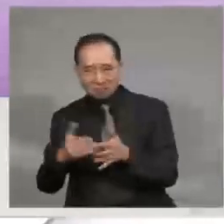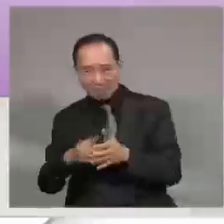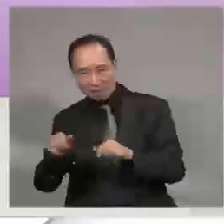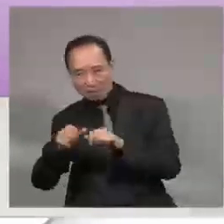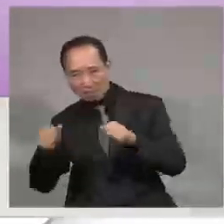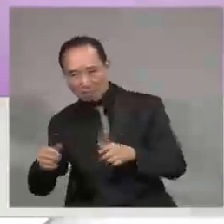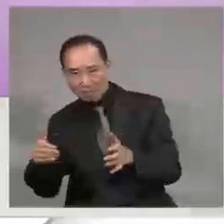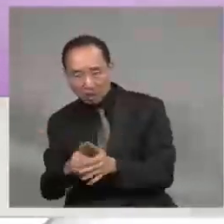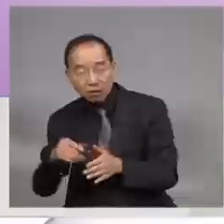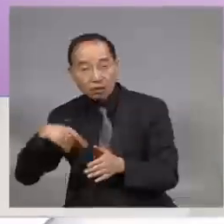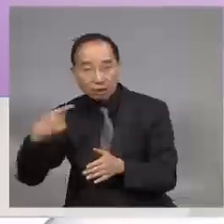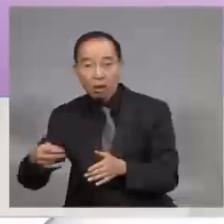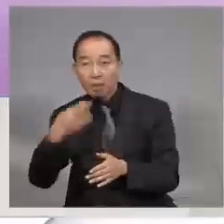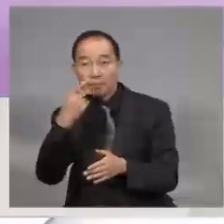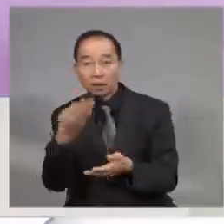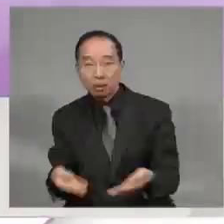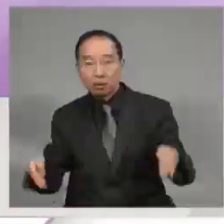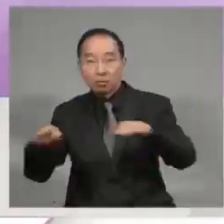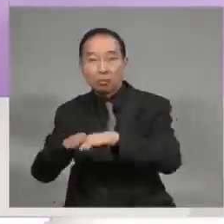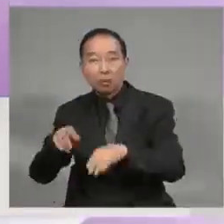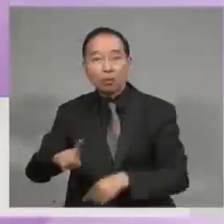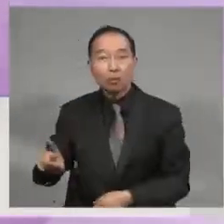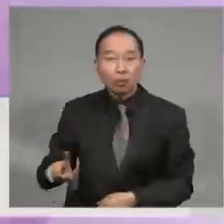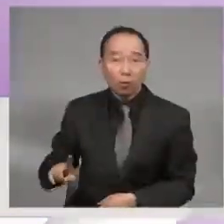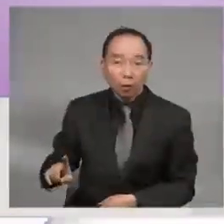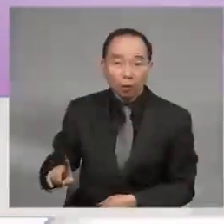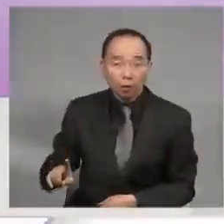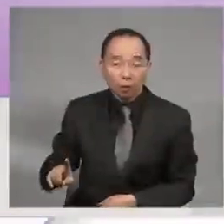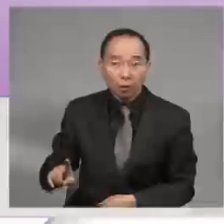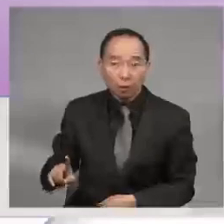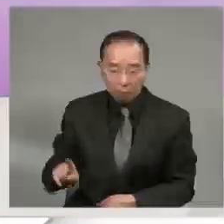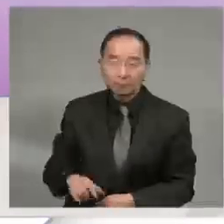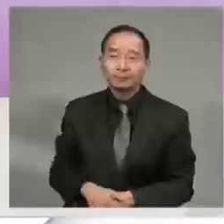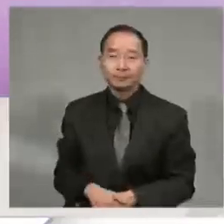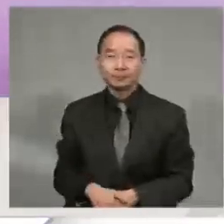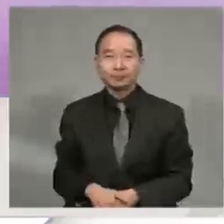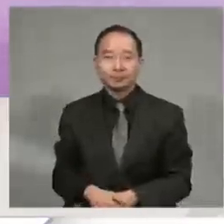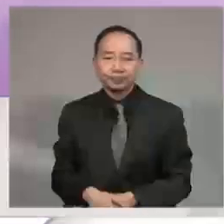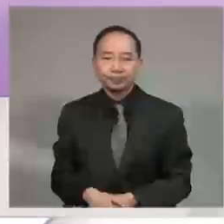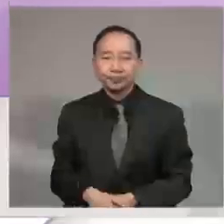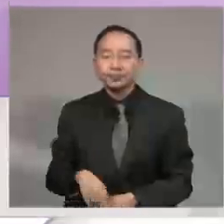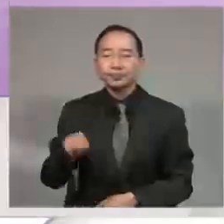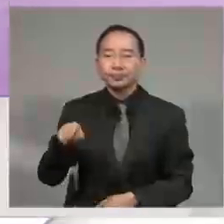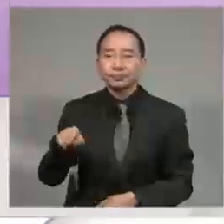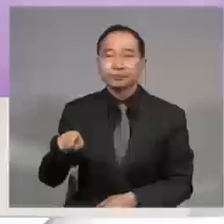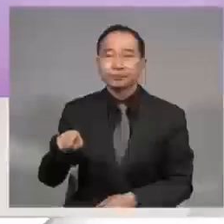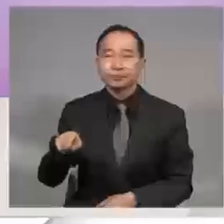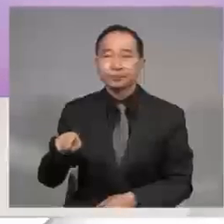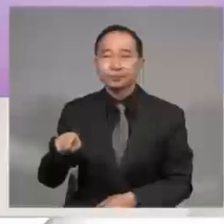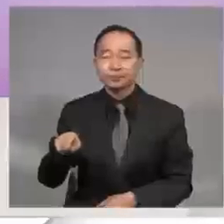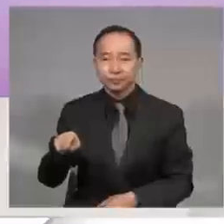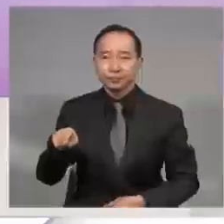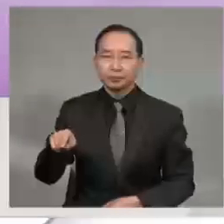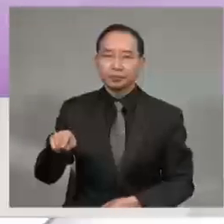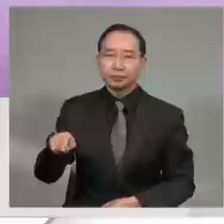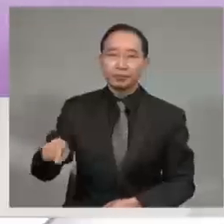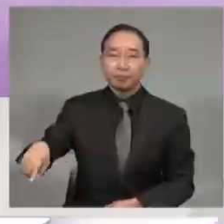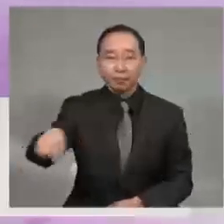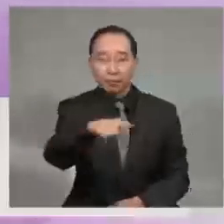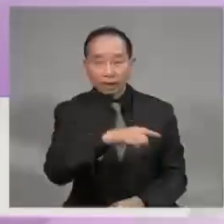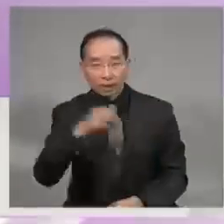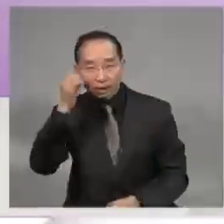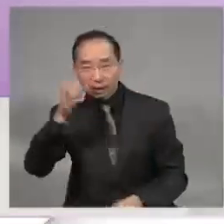네, 우선 그 투표소에 이상 유무가 없는지를 다 확인하시고 나면 사전투표 관리관이 뭐 출입문 잠금 상태라든지 이런 것도